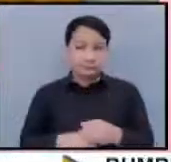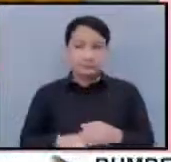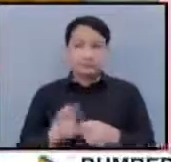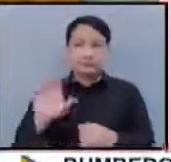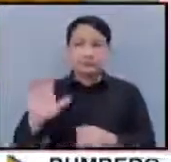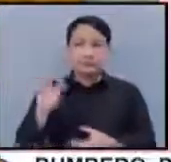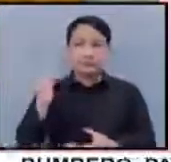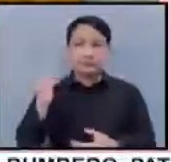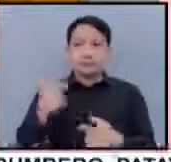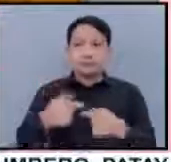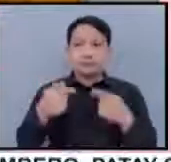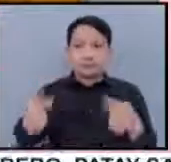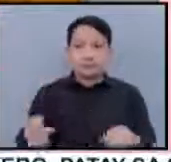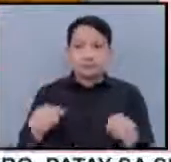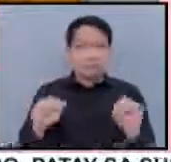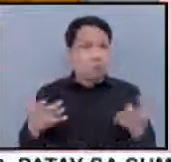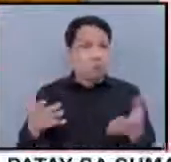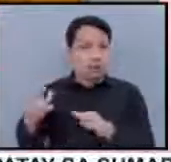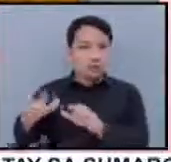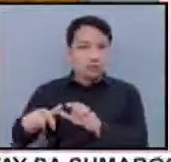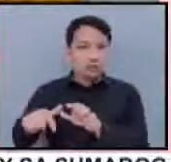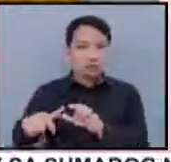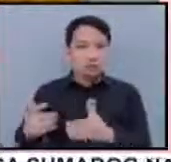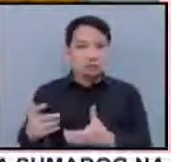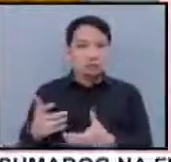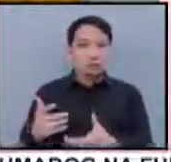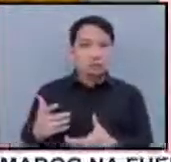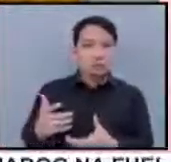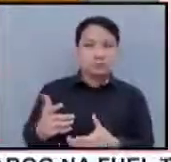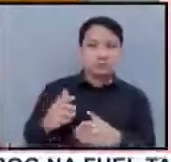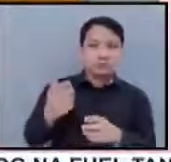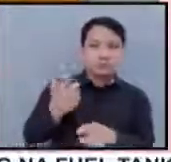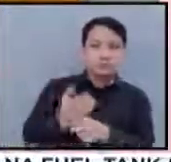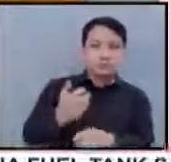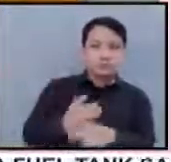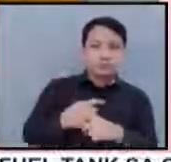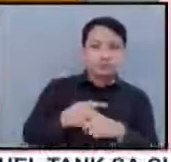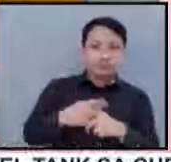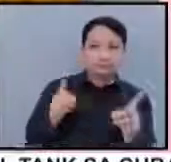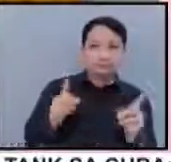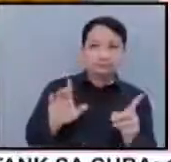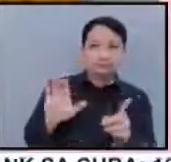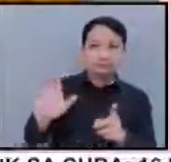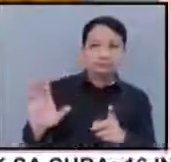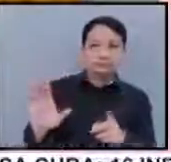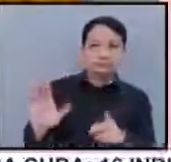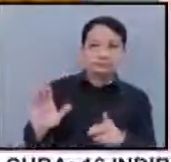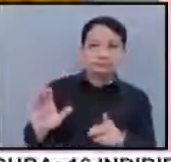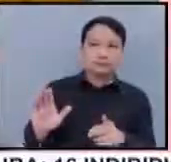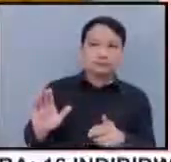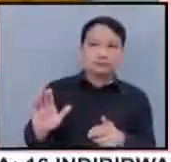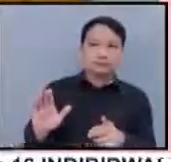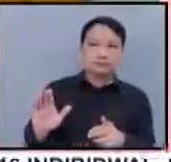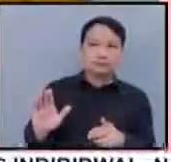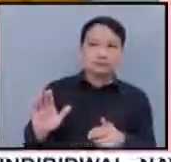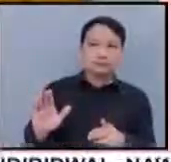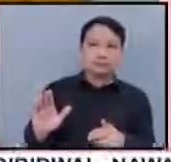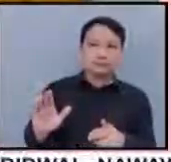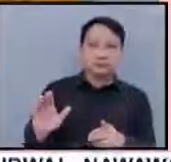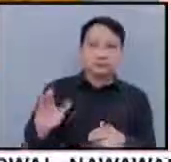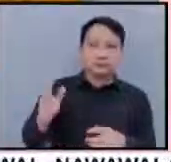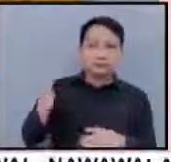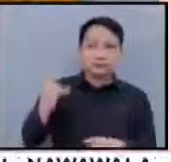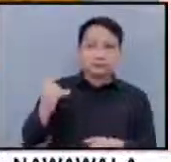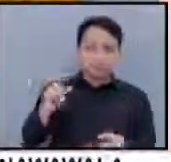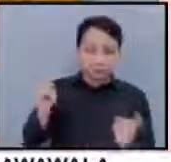namin, mga walang kapansanan. So, siyempre, mahirap po, pero natuto kaming mag-adjust and